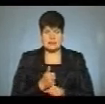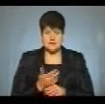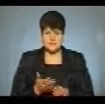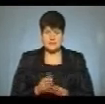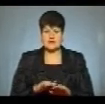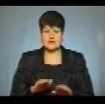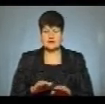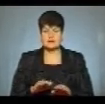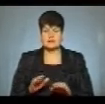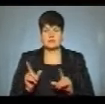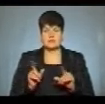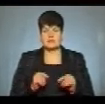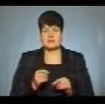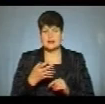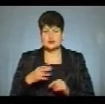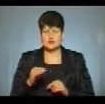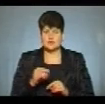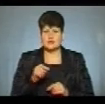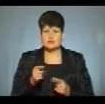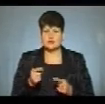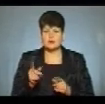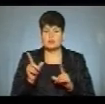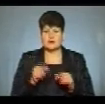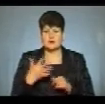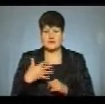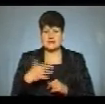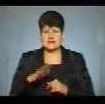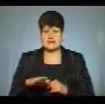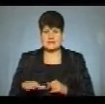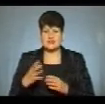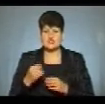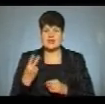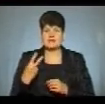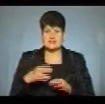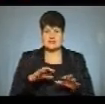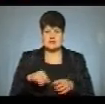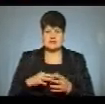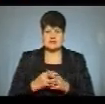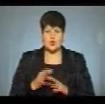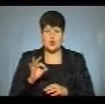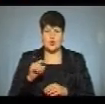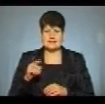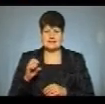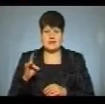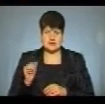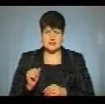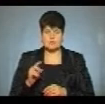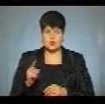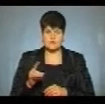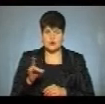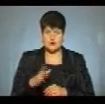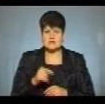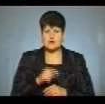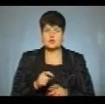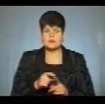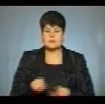діти 15 жовтня. Тоді з Тернополя на відпочинок поїхали 50 дітей, ще 20 забрали в селі Озерне Зборівського району, каже Василь Конько. За його